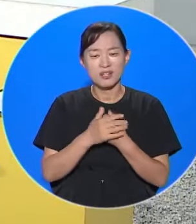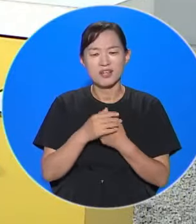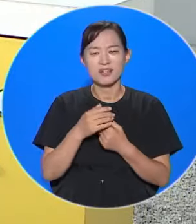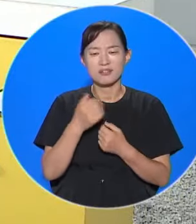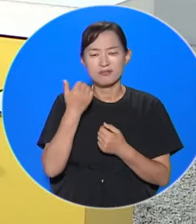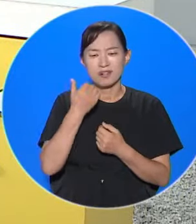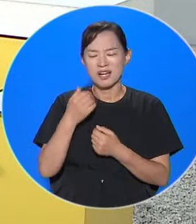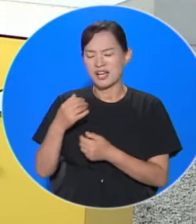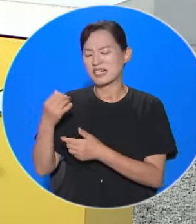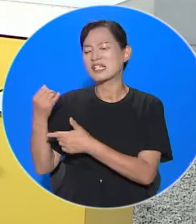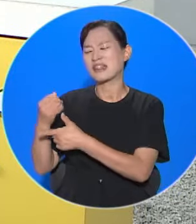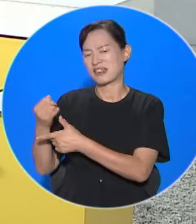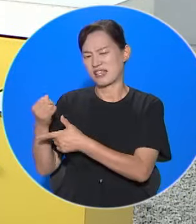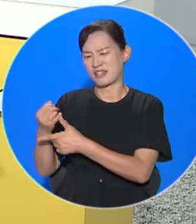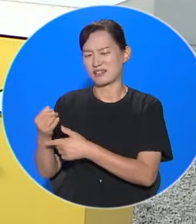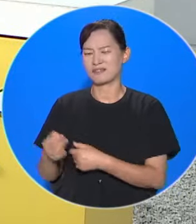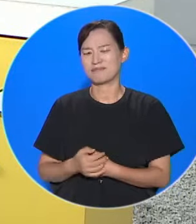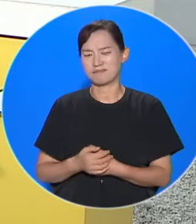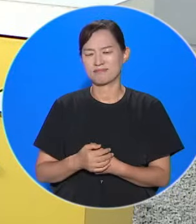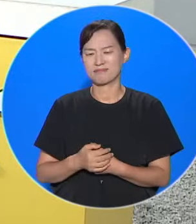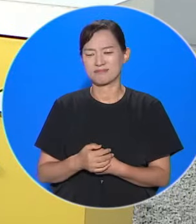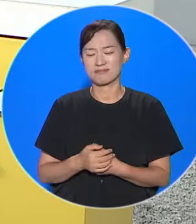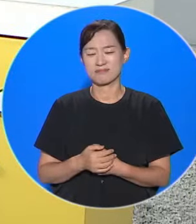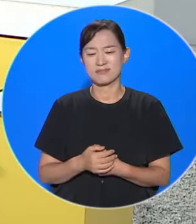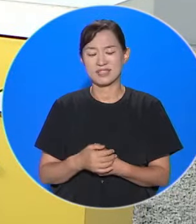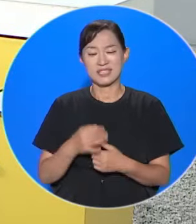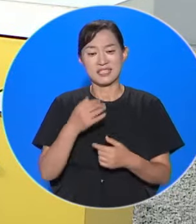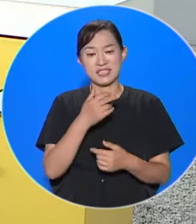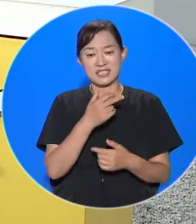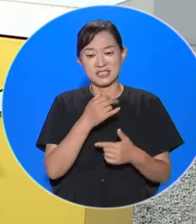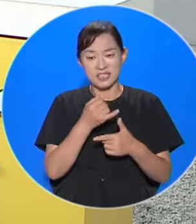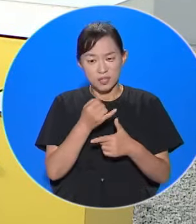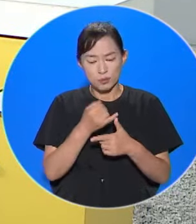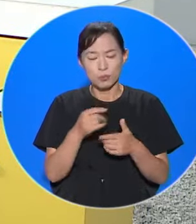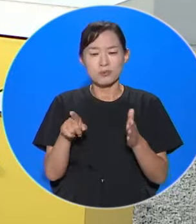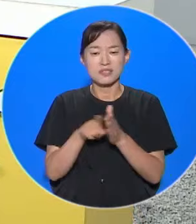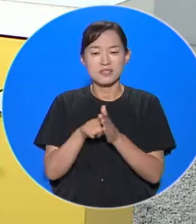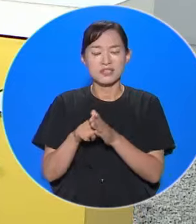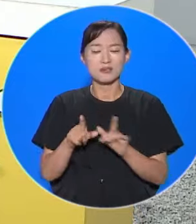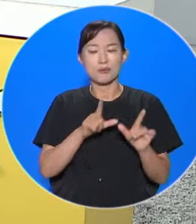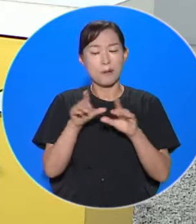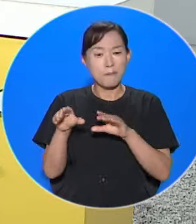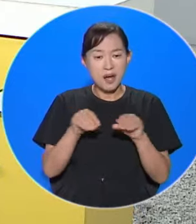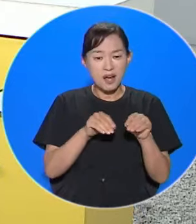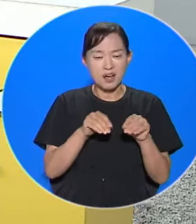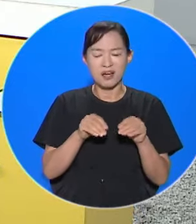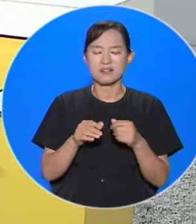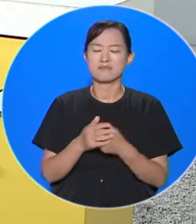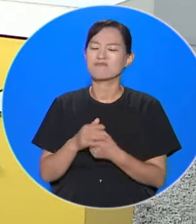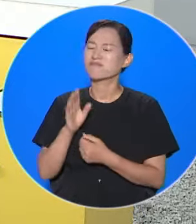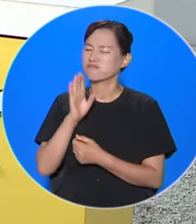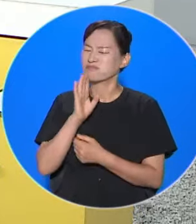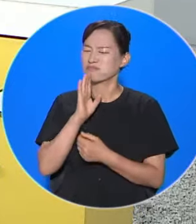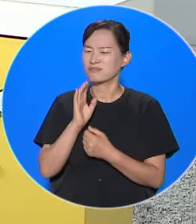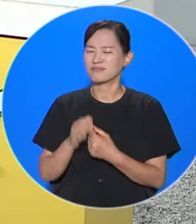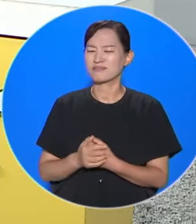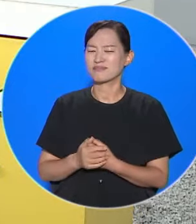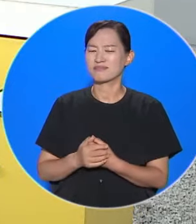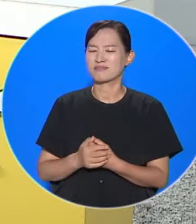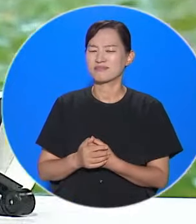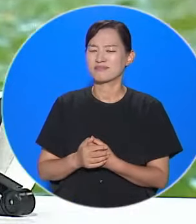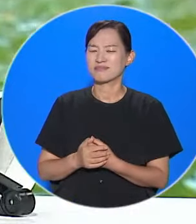큰딸이. 네. 아유, 그렇군요. 우리 큰딸님도. 네. 신앙생활이 멈춰 있네요 지금. 네, 그때 난 잘